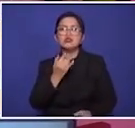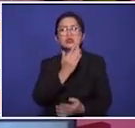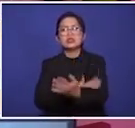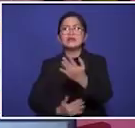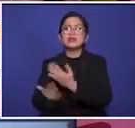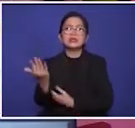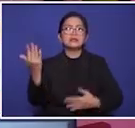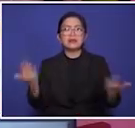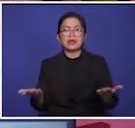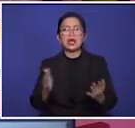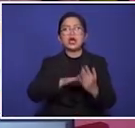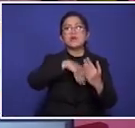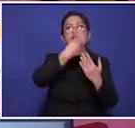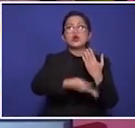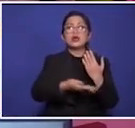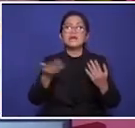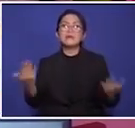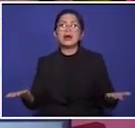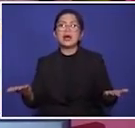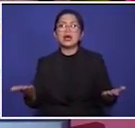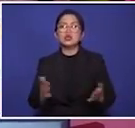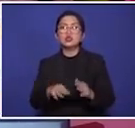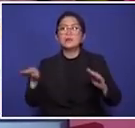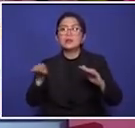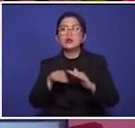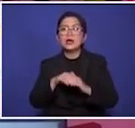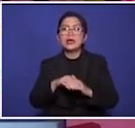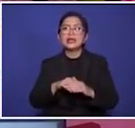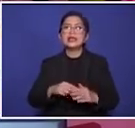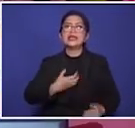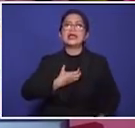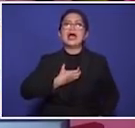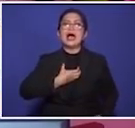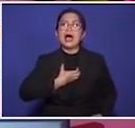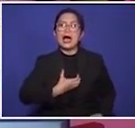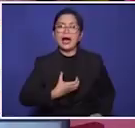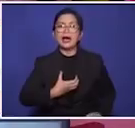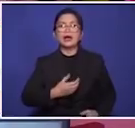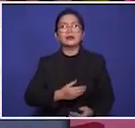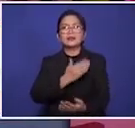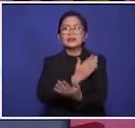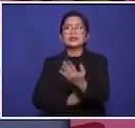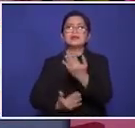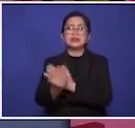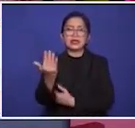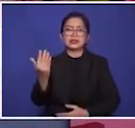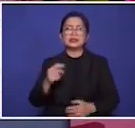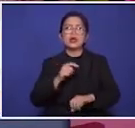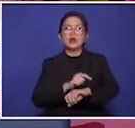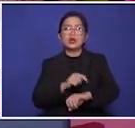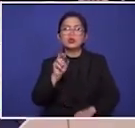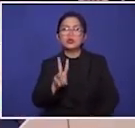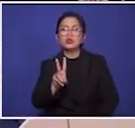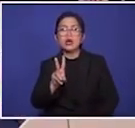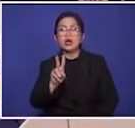program anda untuk memastikan pemenuhan hak-hak penyandang disabilitas waktunya 2 menit dimulai dari kata pertama